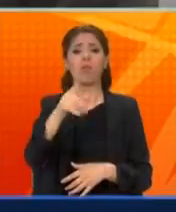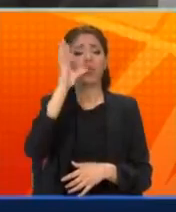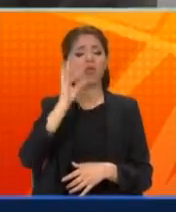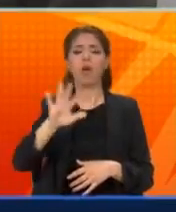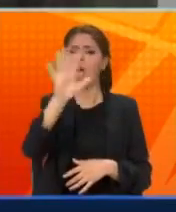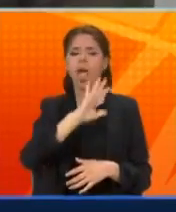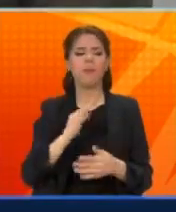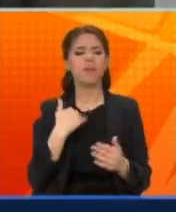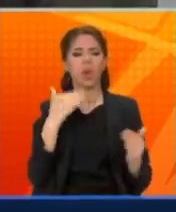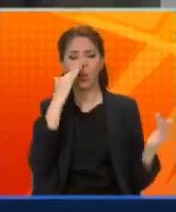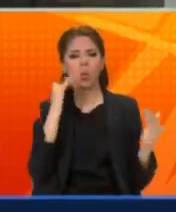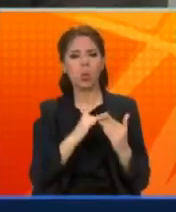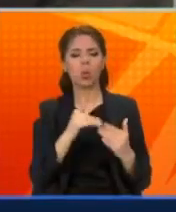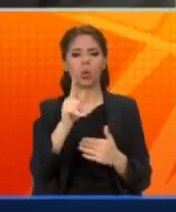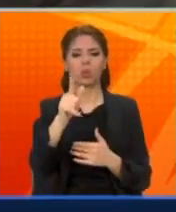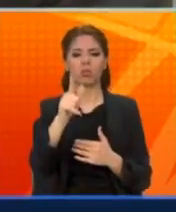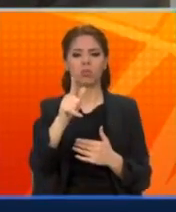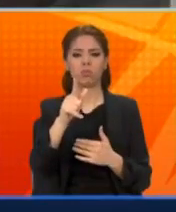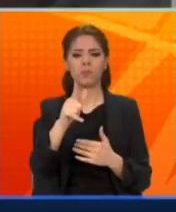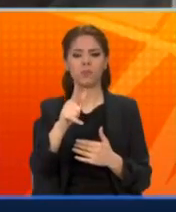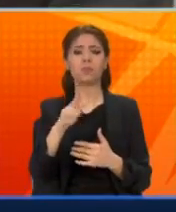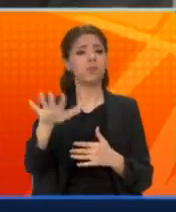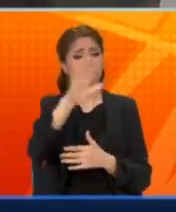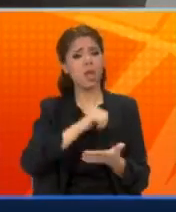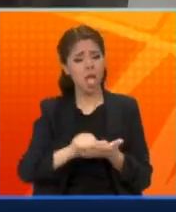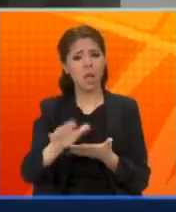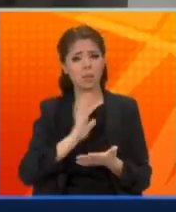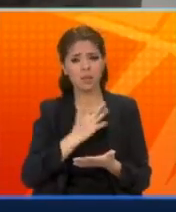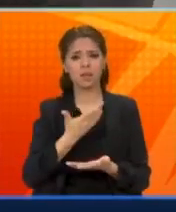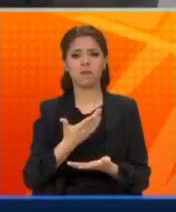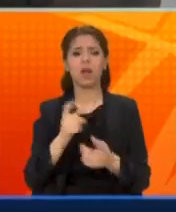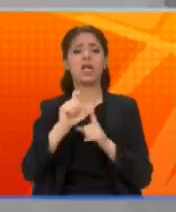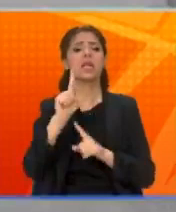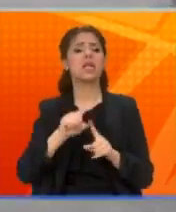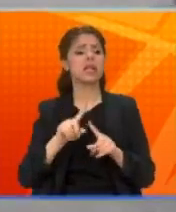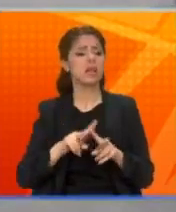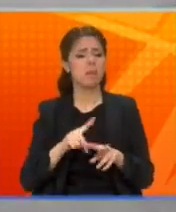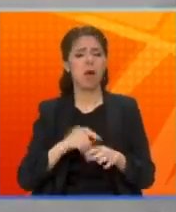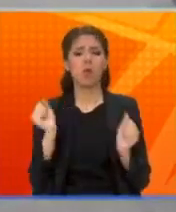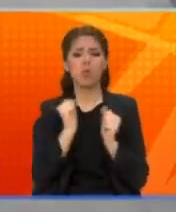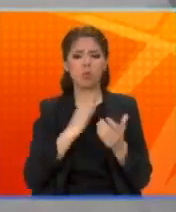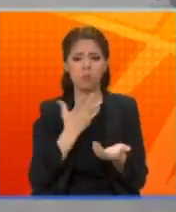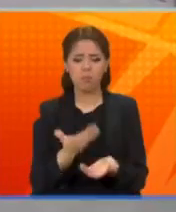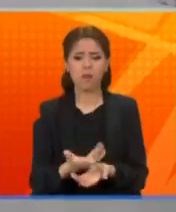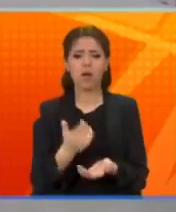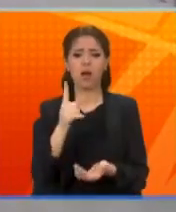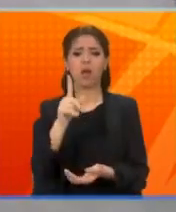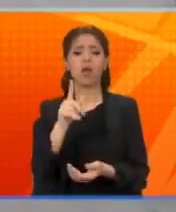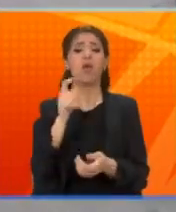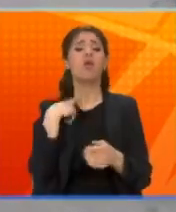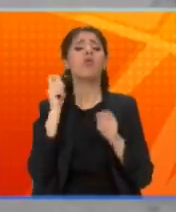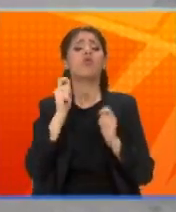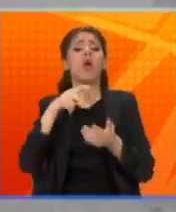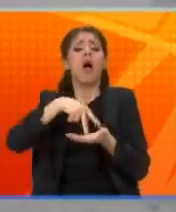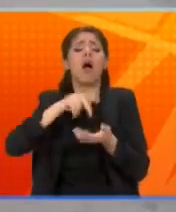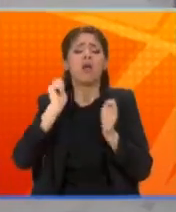tutuyor. Neler var mesela? Ne istersen var, hepsi var işte. Isıtma var, üşütme var. Zorla şu an ayakta duruyorum.